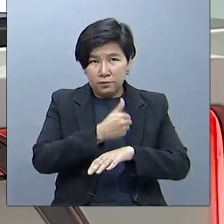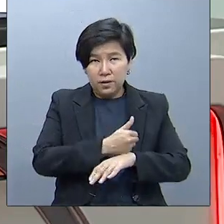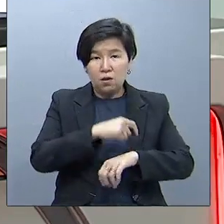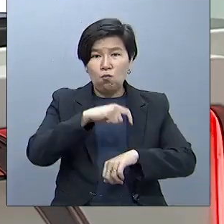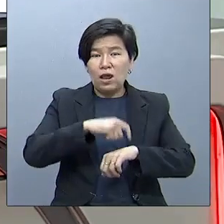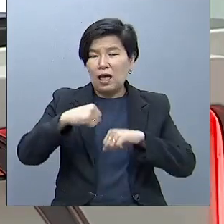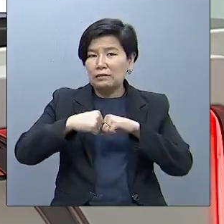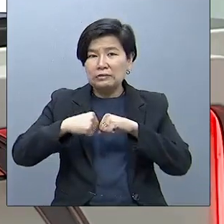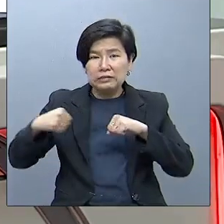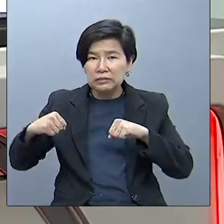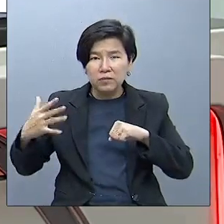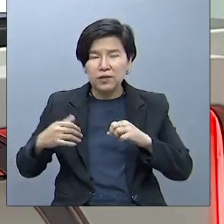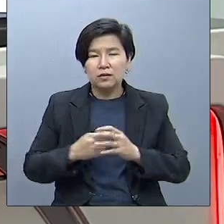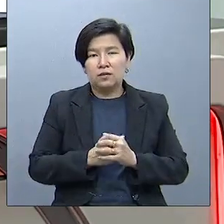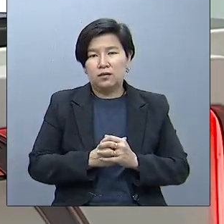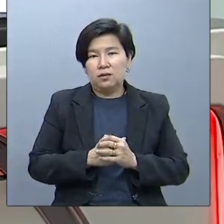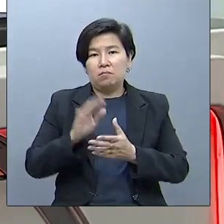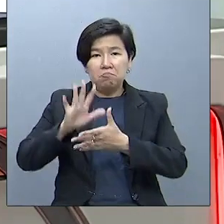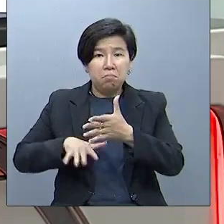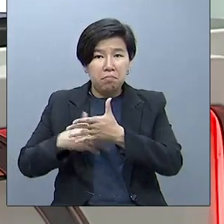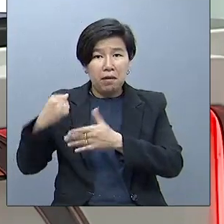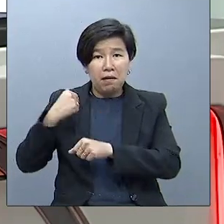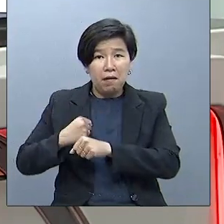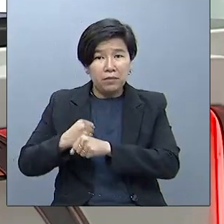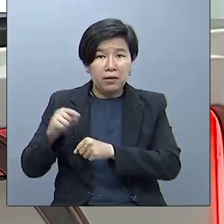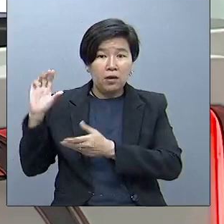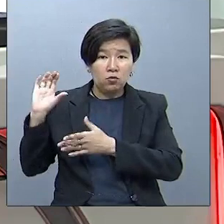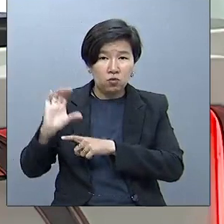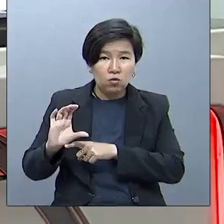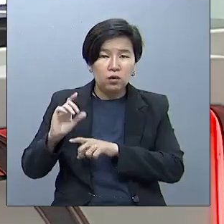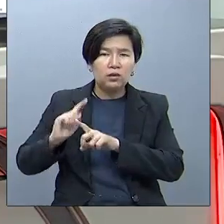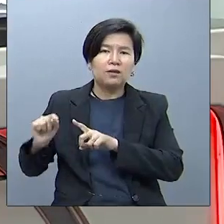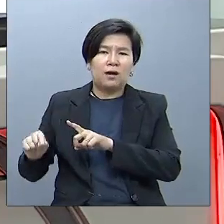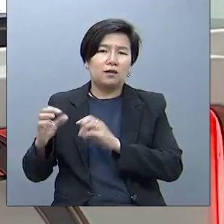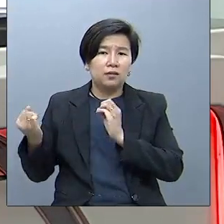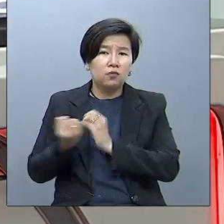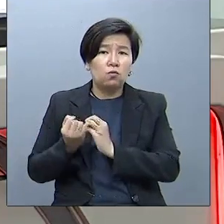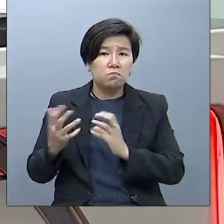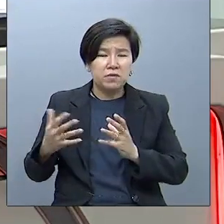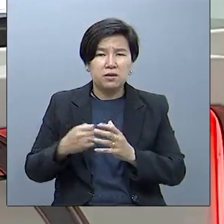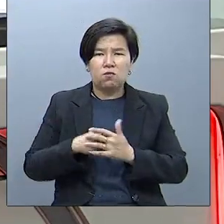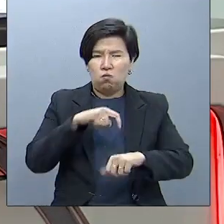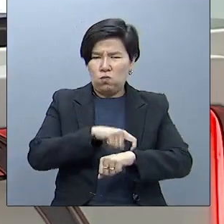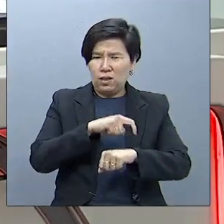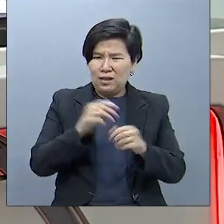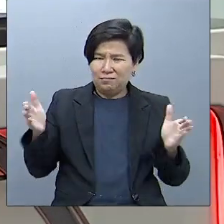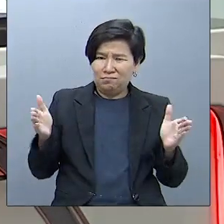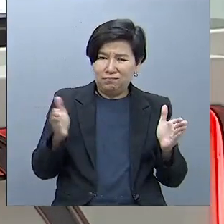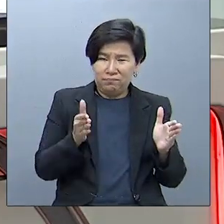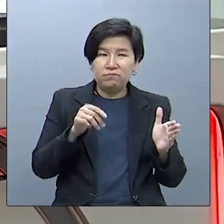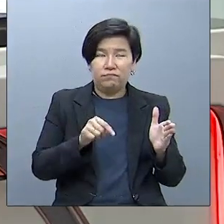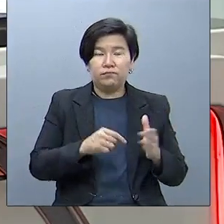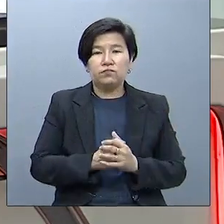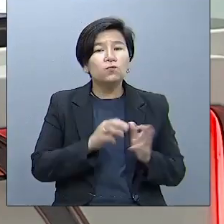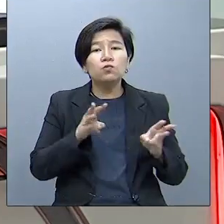เลื่อนออกไปแล้วกไปกระทบกับแผนในการวางแผนการลงทุนของบัดาภาคธรติมันดูจะเป็นเรื่องที่ท้าไท